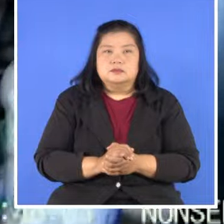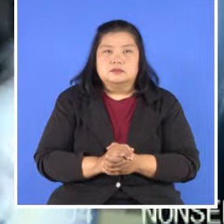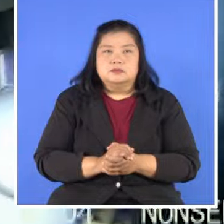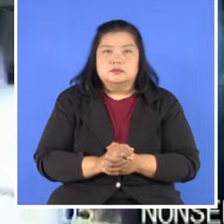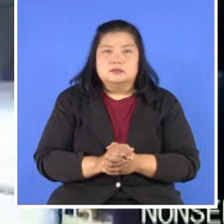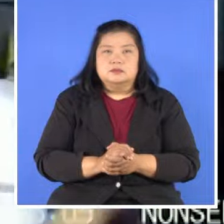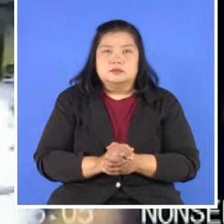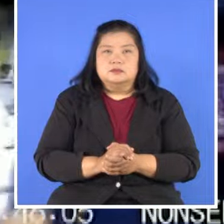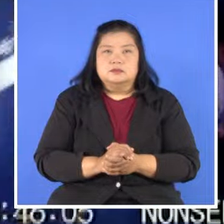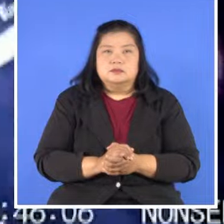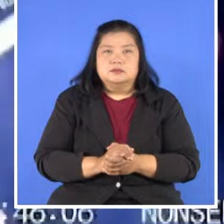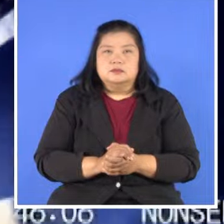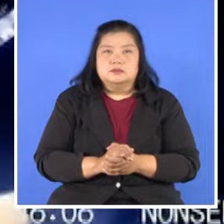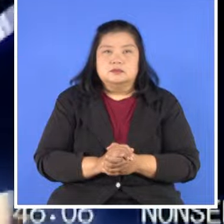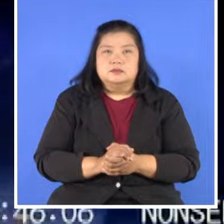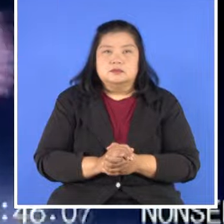เปิดไฟ